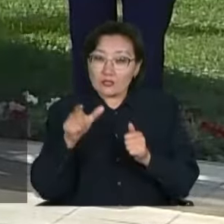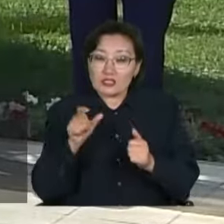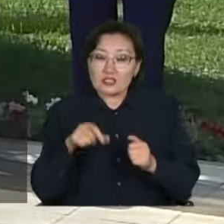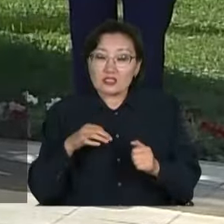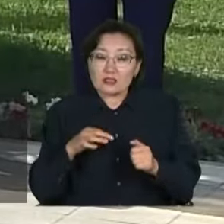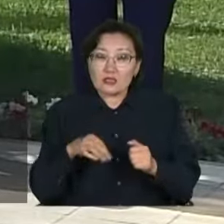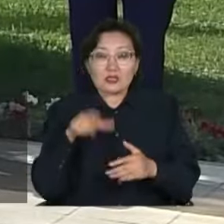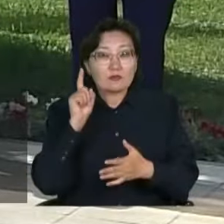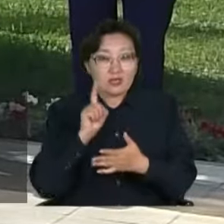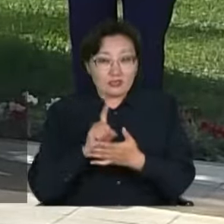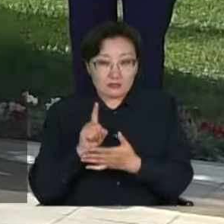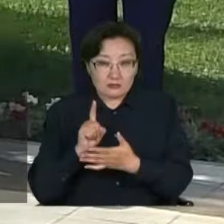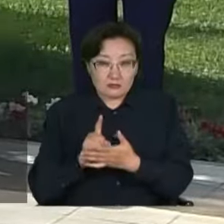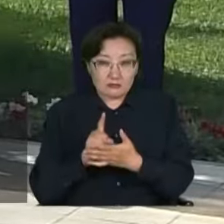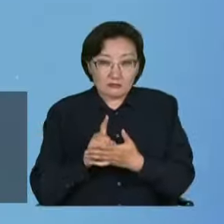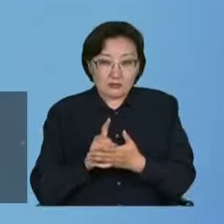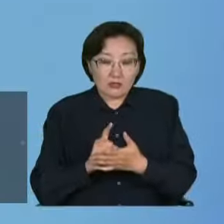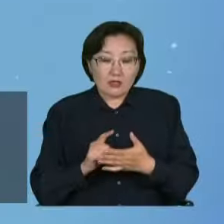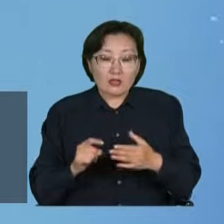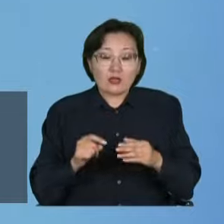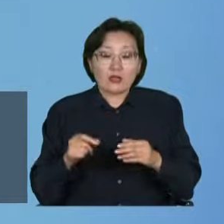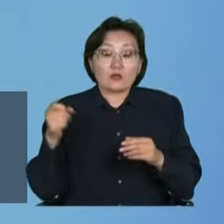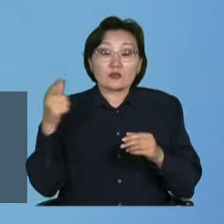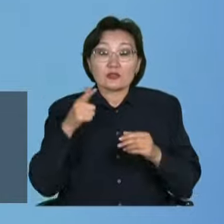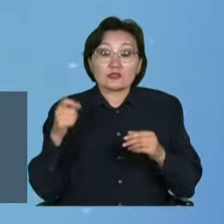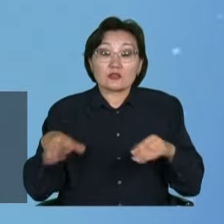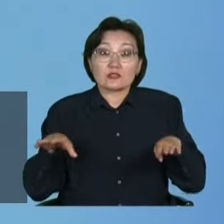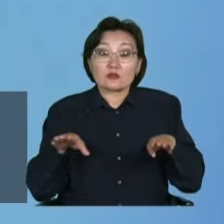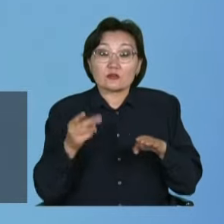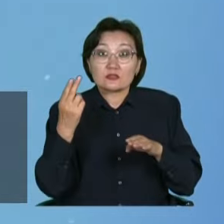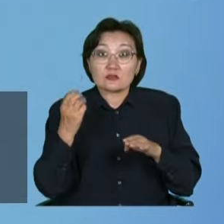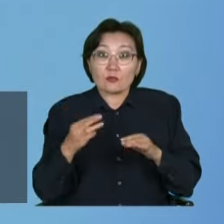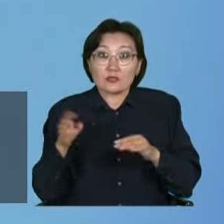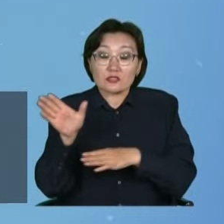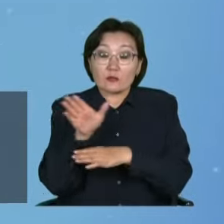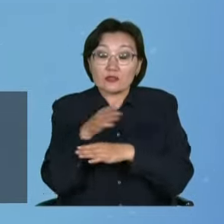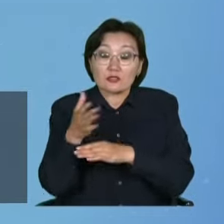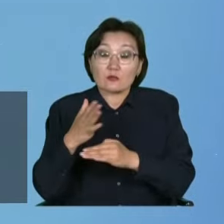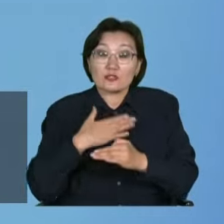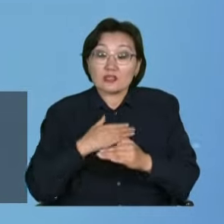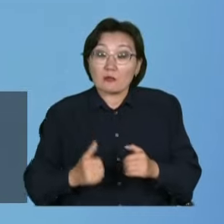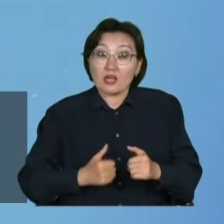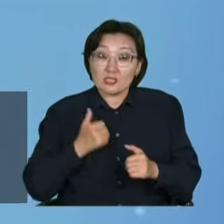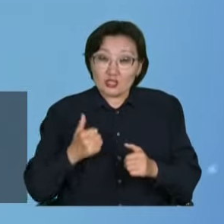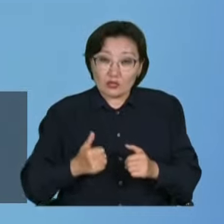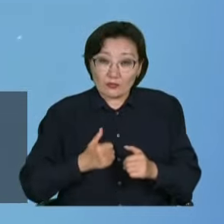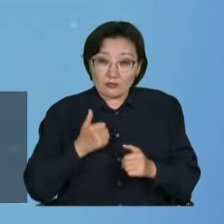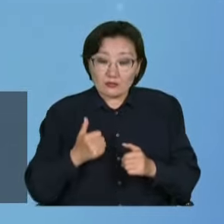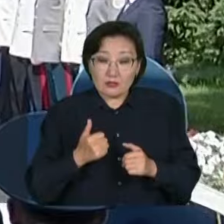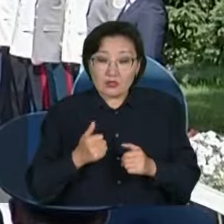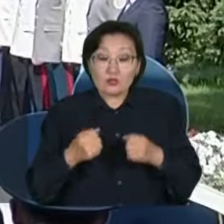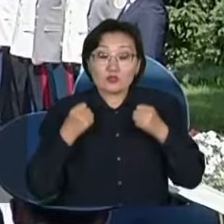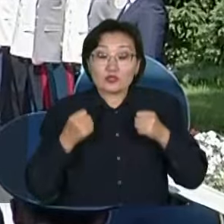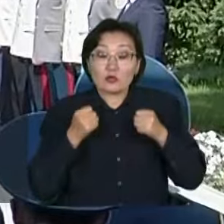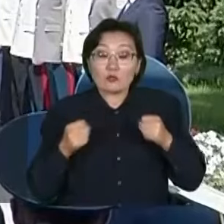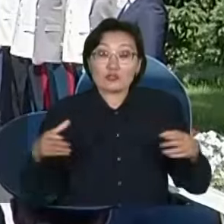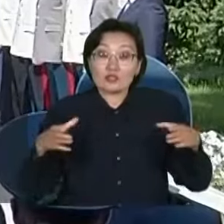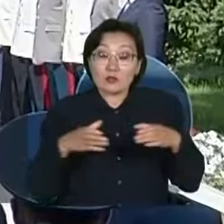перзенттік парызы. Аспан түстес көк байрағымыз біздің мақтанышымыз.